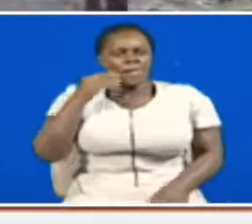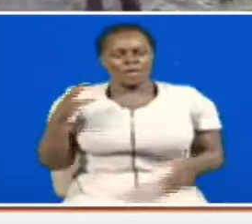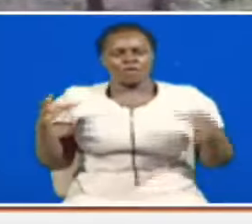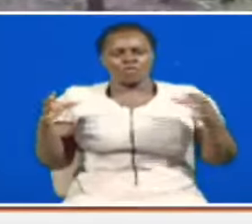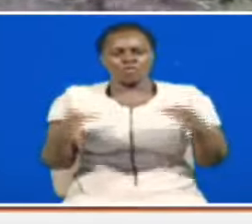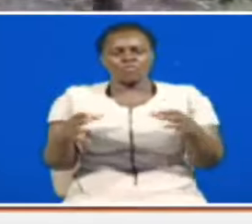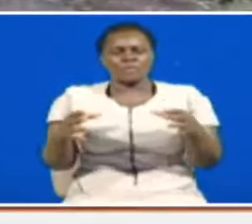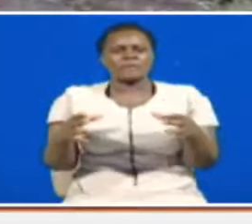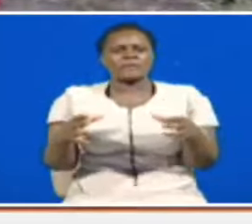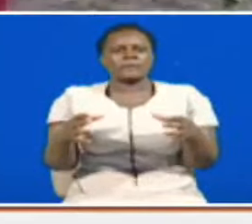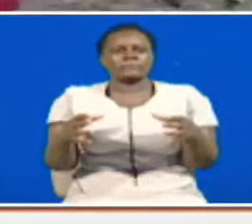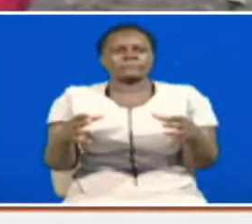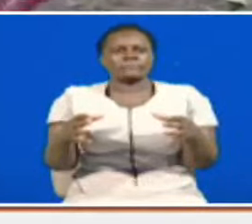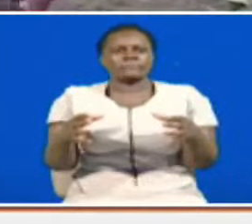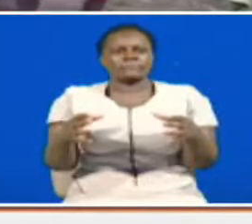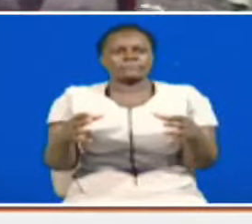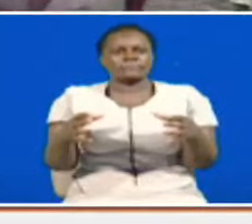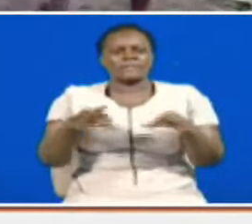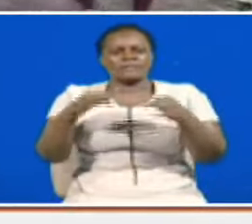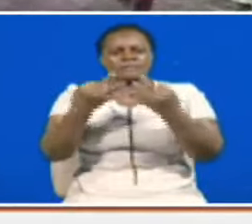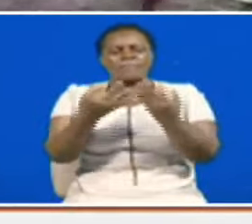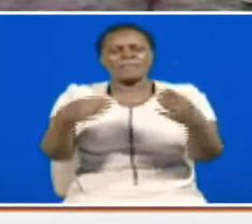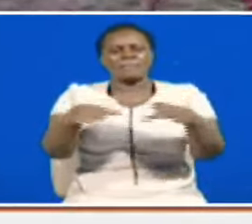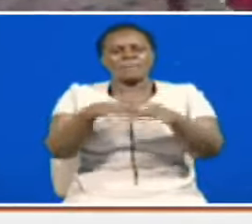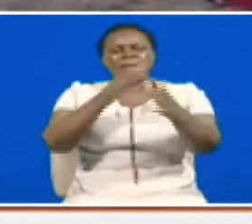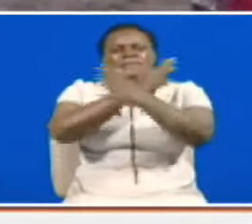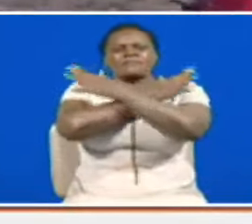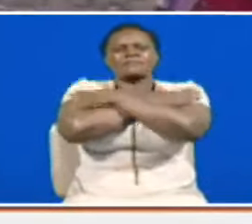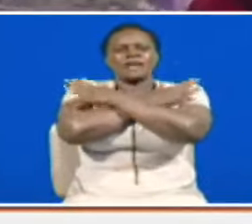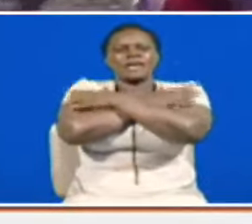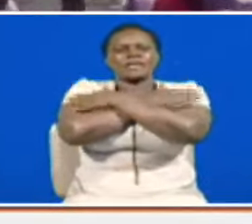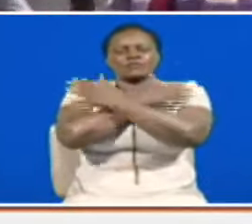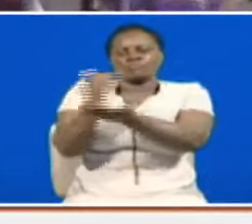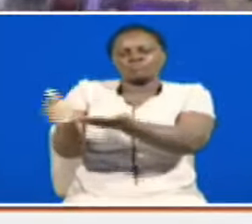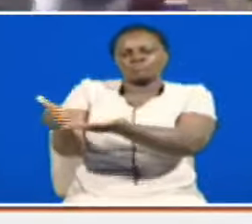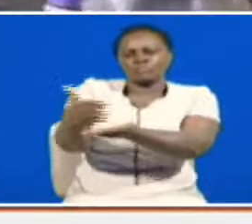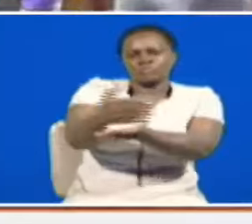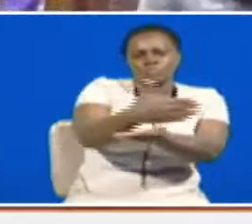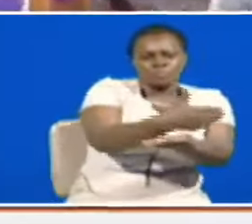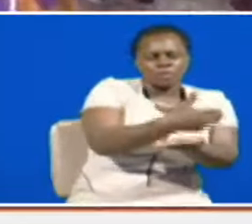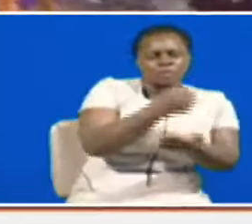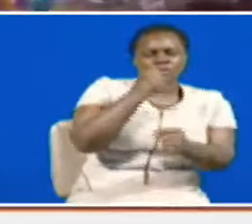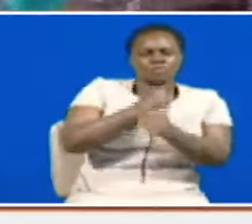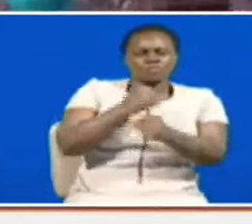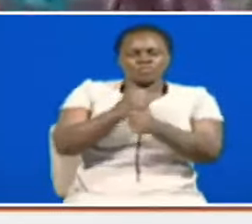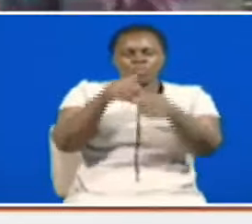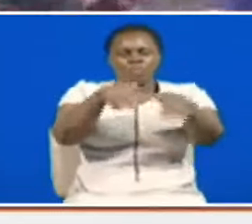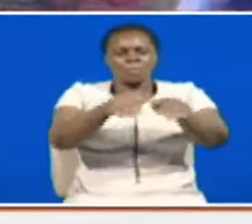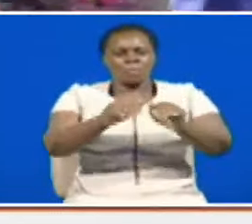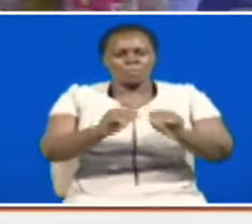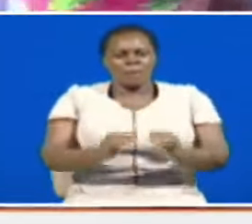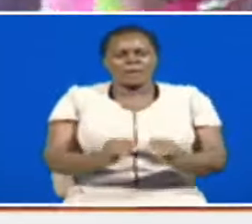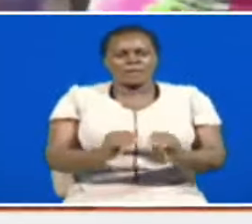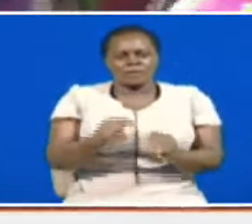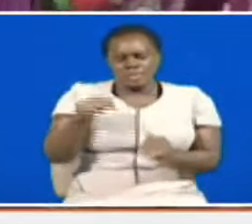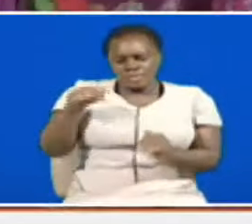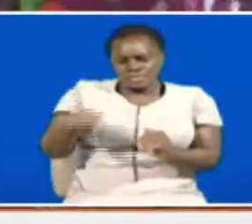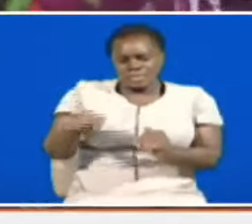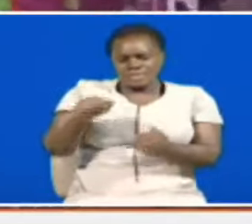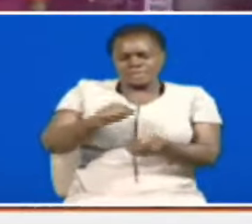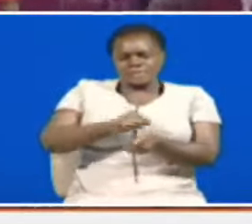Malindi sub-county, family members and relatives were fundraising to conduct the burial slated for this